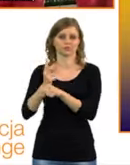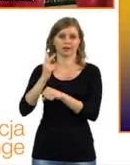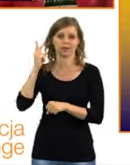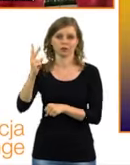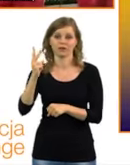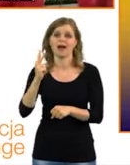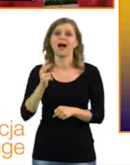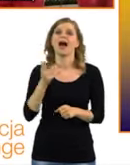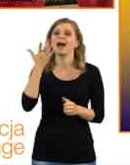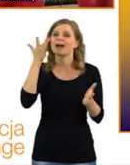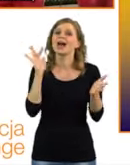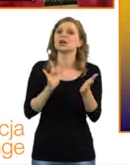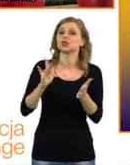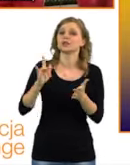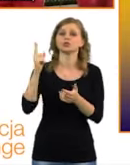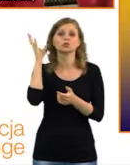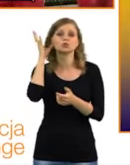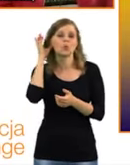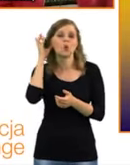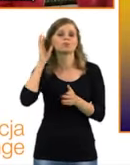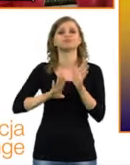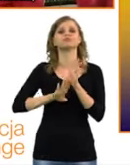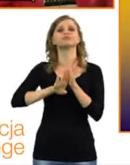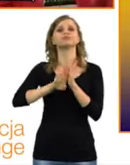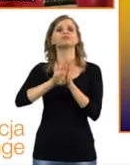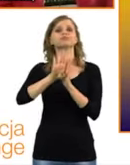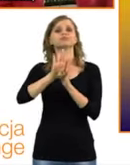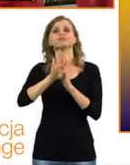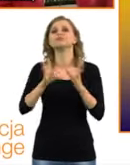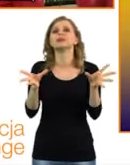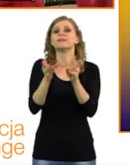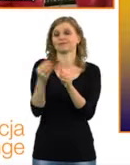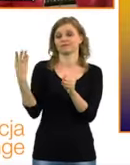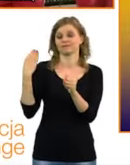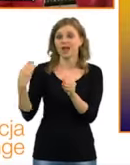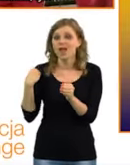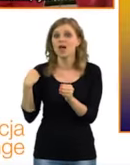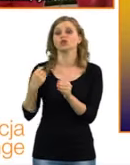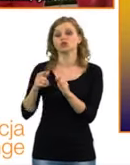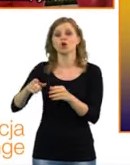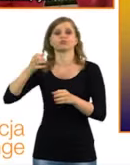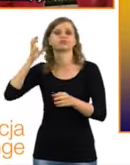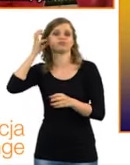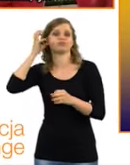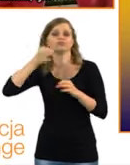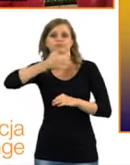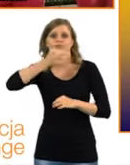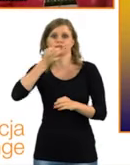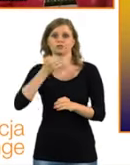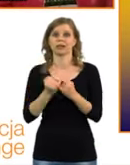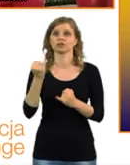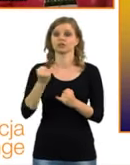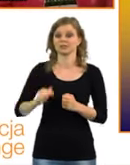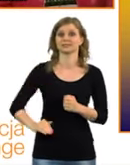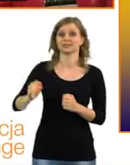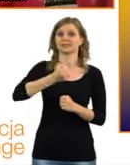zaawansowana. Wrażliwość słuchowa wzrasta wraz z wiekiem. Im starsze dziecko, tym